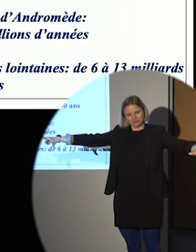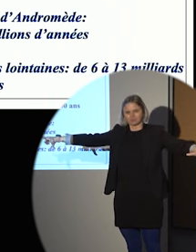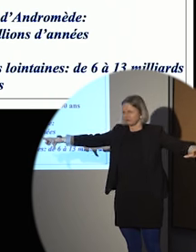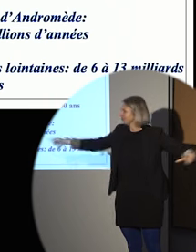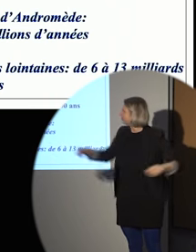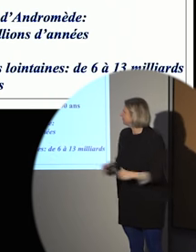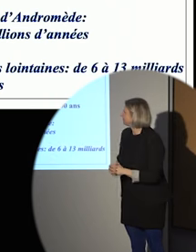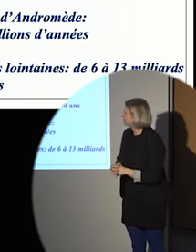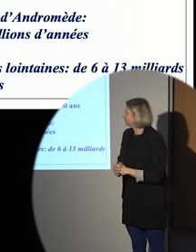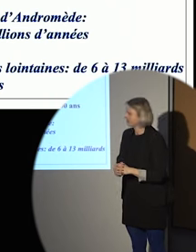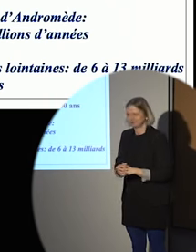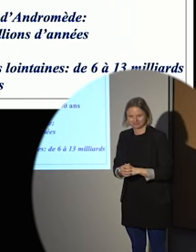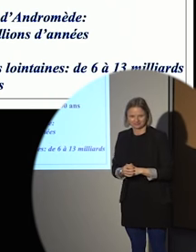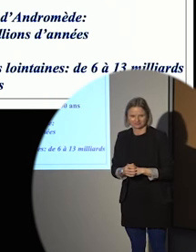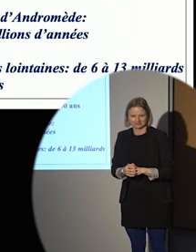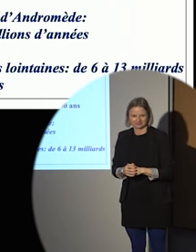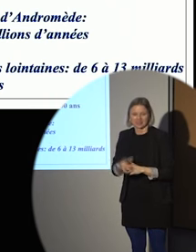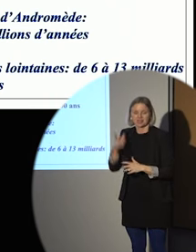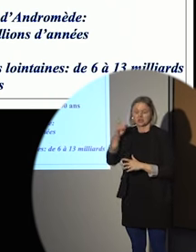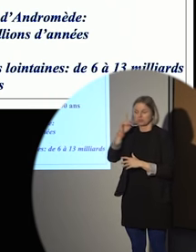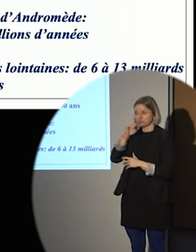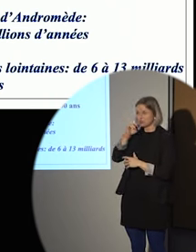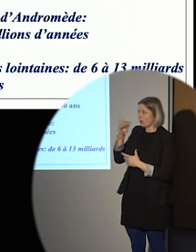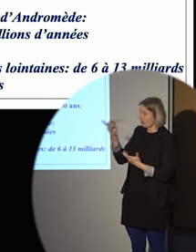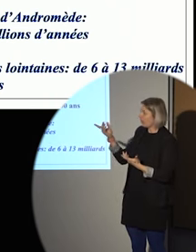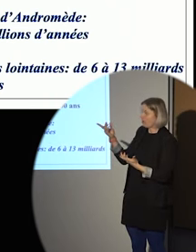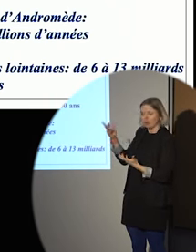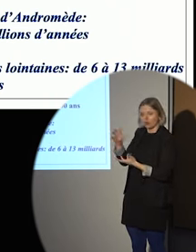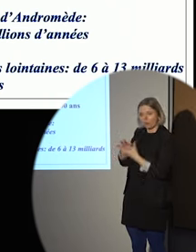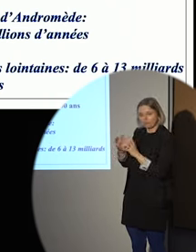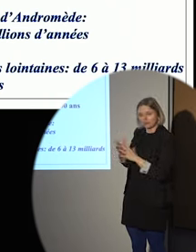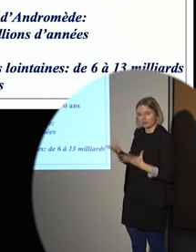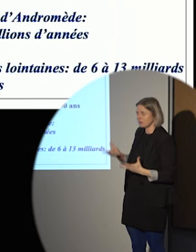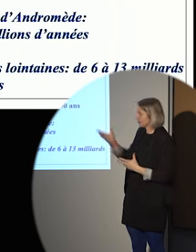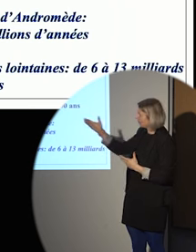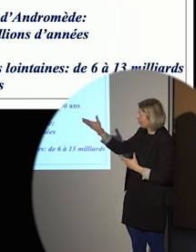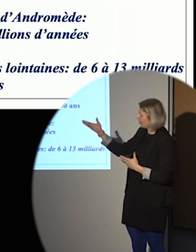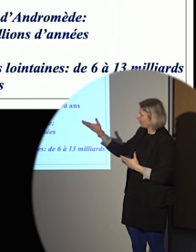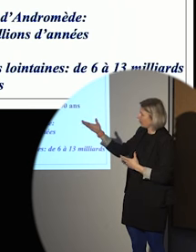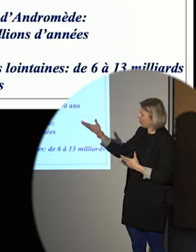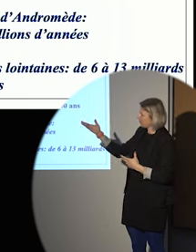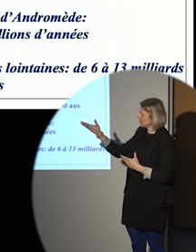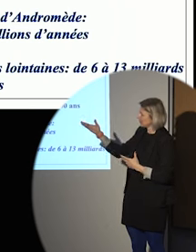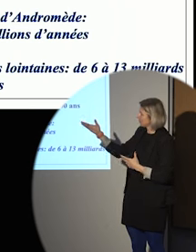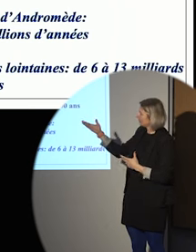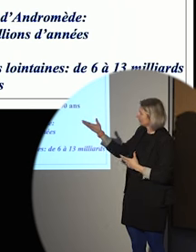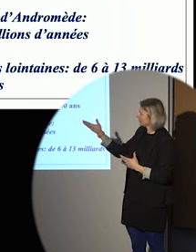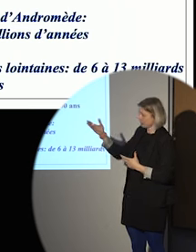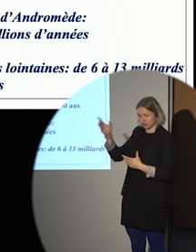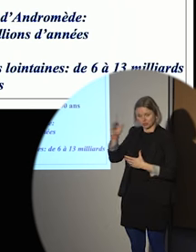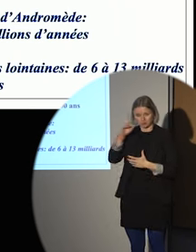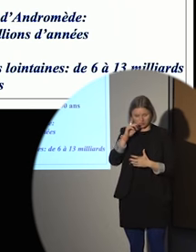les choses deviennent beaucoup plus difficiles. Alors pourquoi ? Parce qu'on va adopter en fait une autre